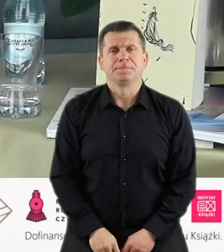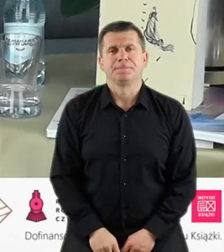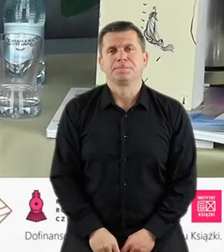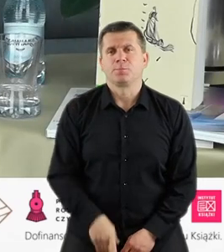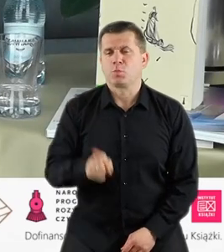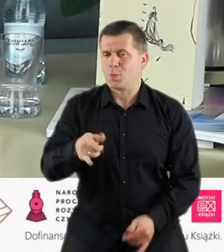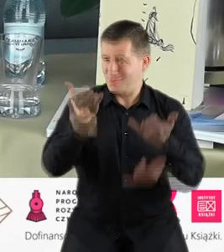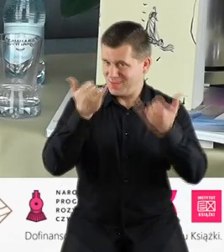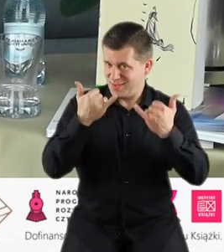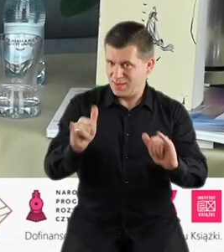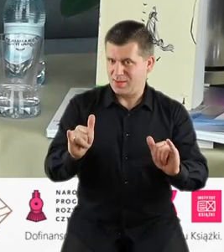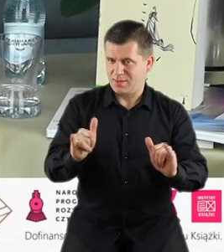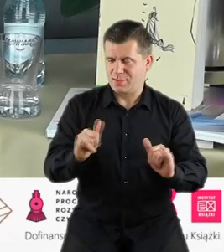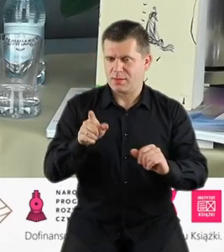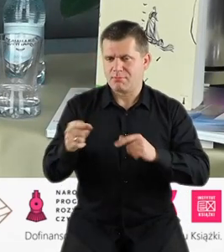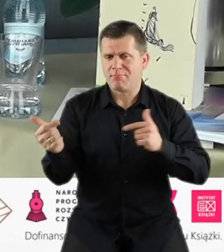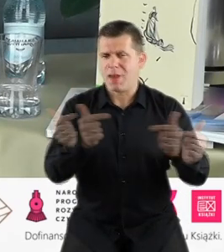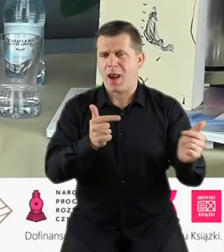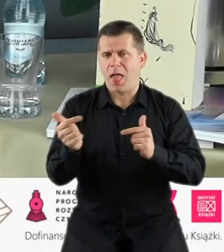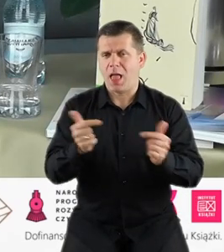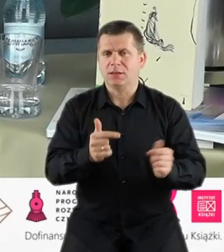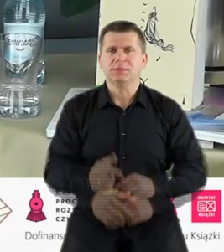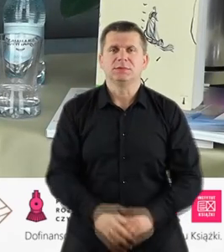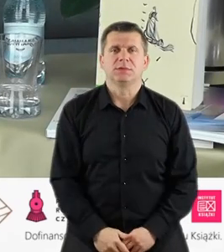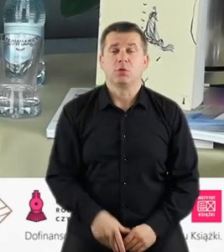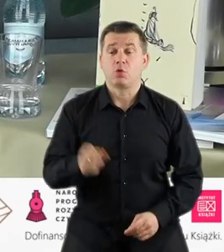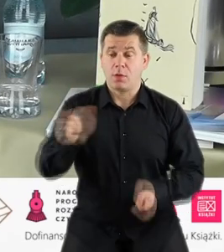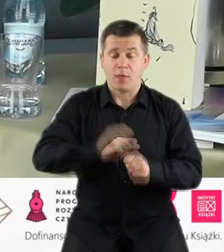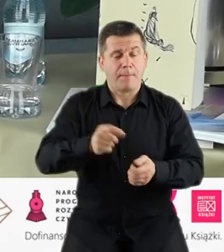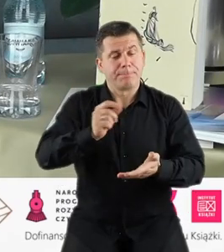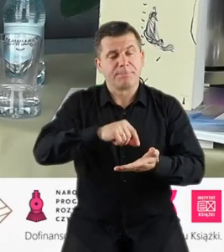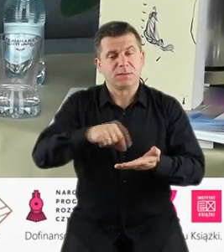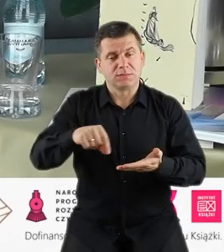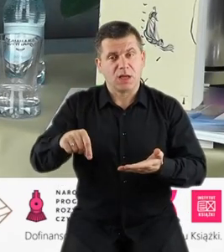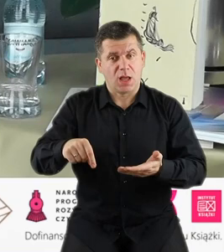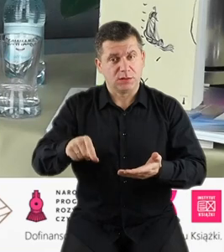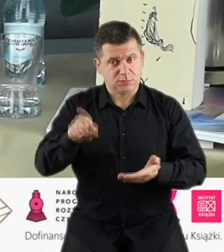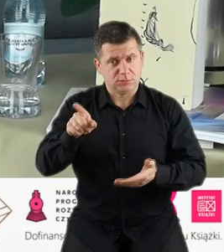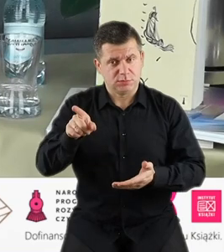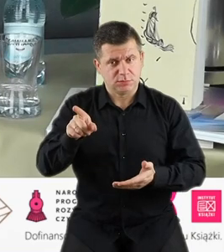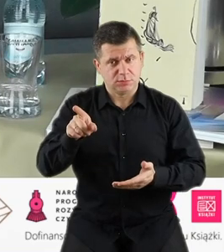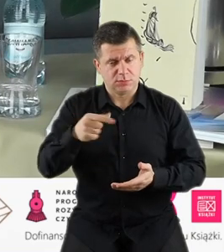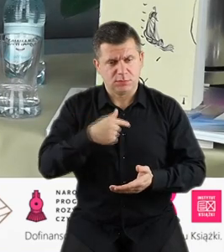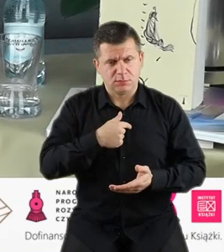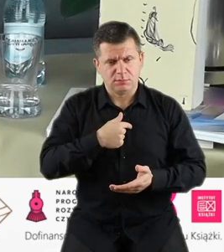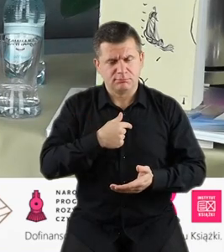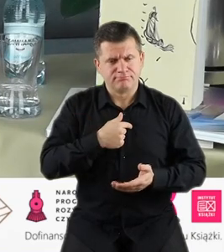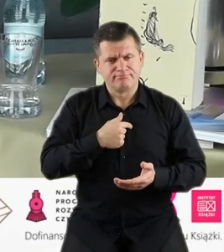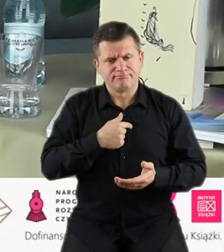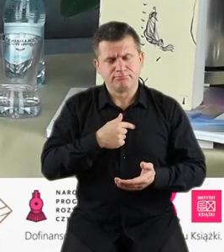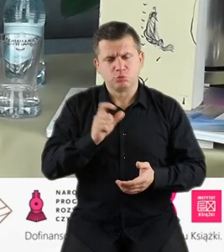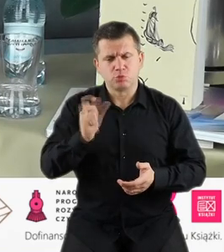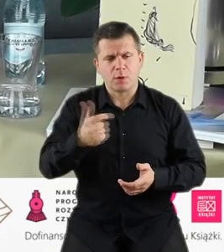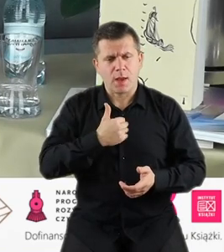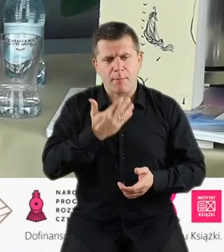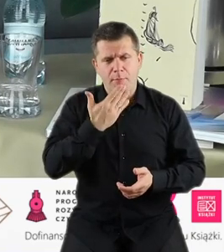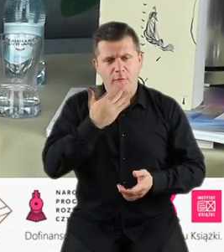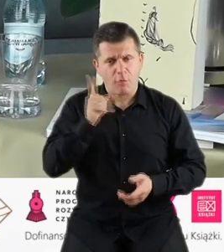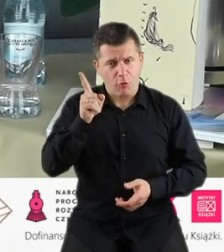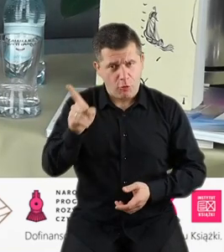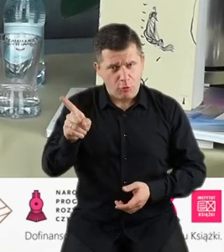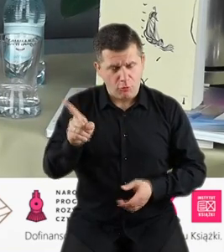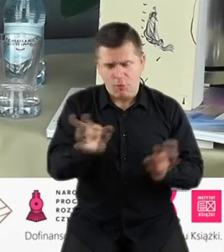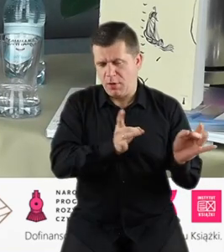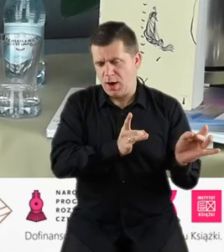To jest zupełnie innego rodzaju relacja. To jest pisarz, który absolutnie mi się wymyka. I cokolwiek o nim powiem,